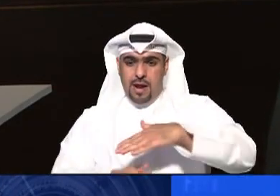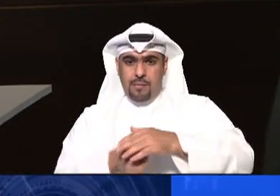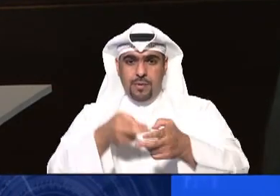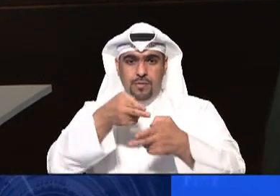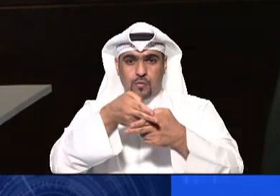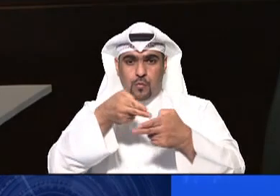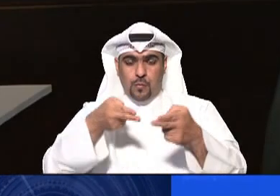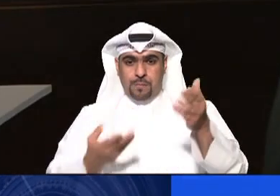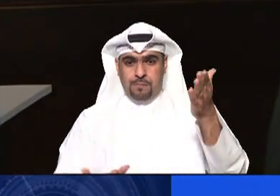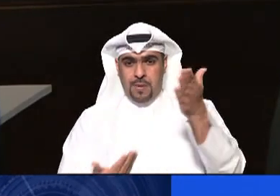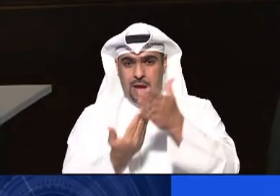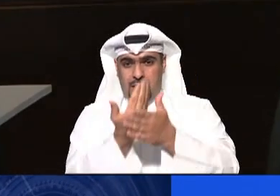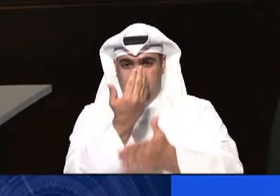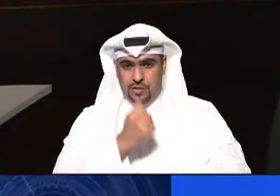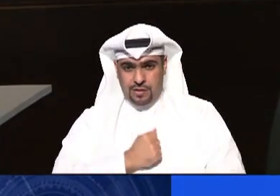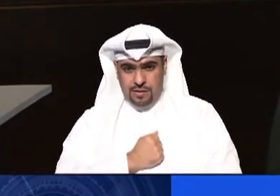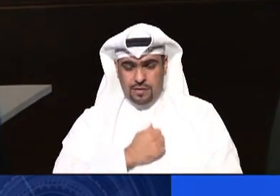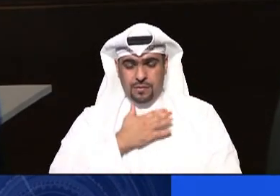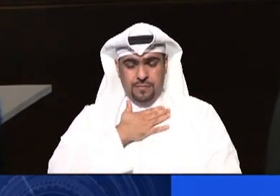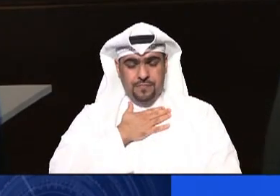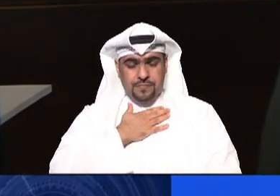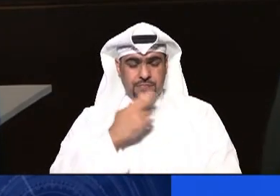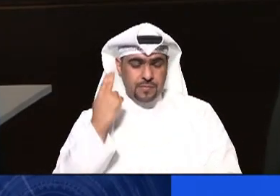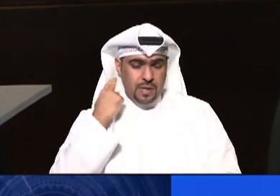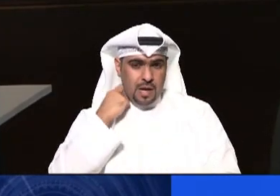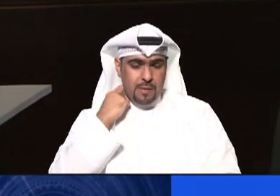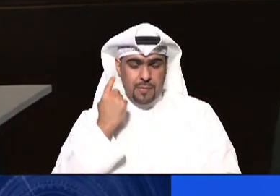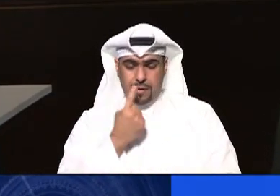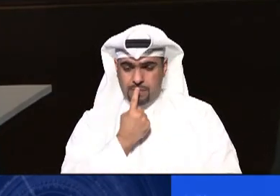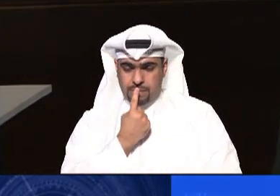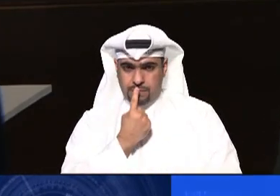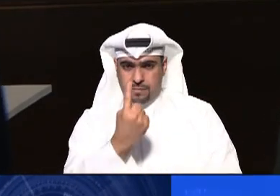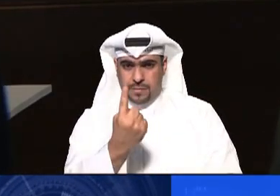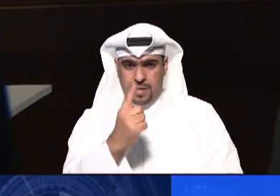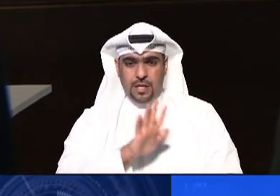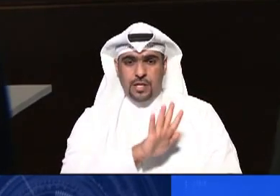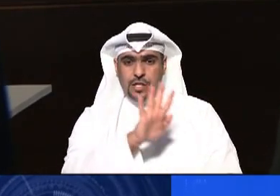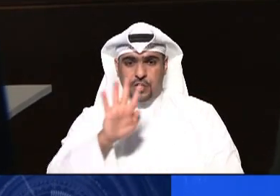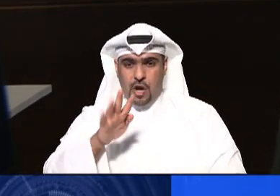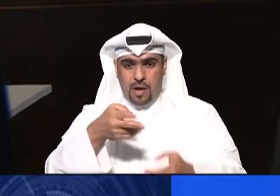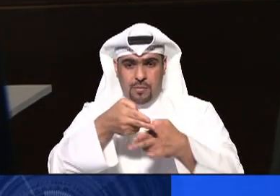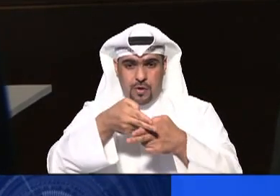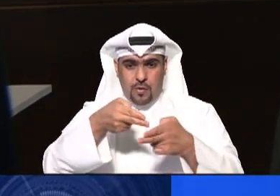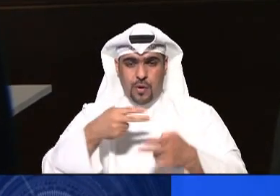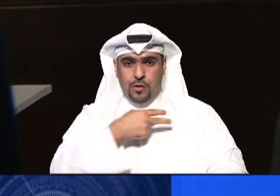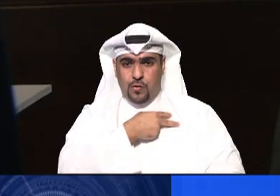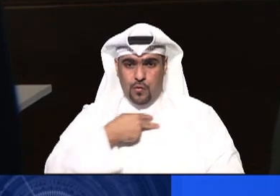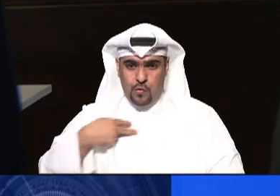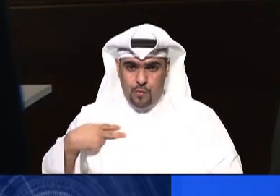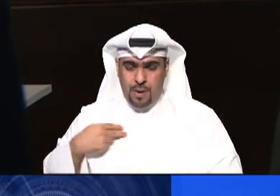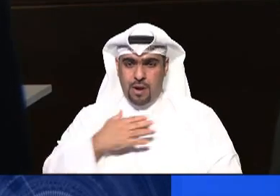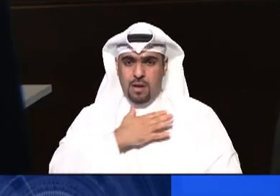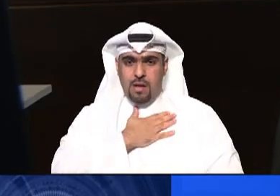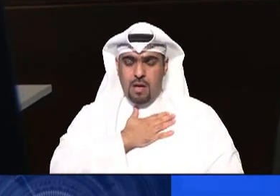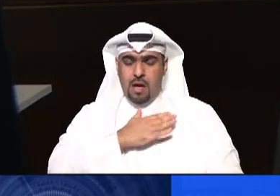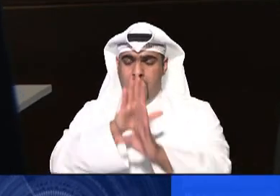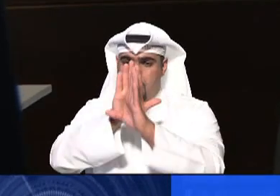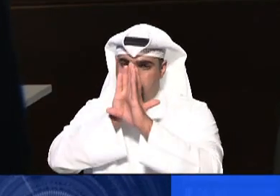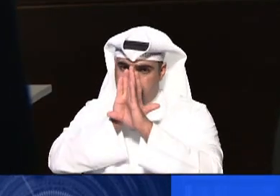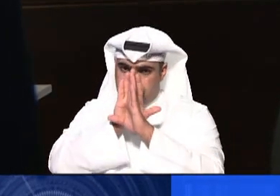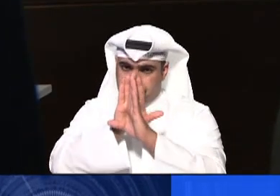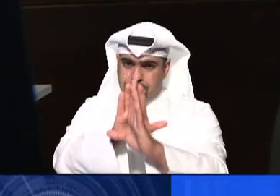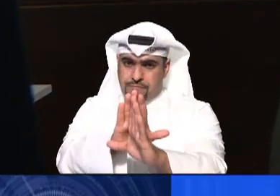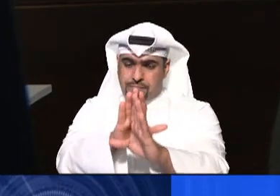للكويت، ونعاهد إخوتنا في الكويت حكومة وشعبا بأننا سنقف معهم في كل كبيرة